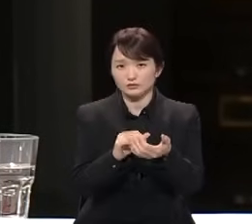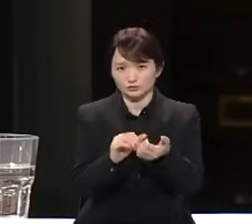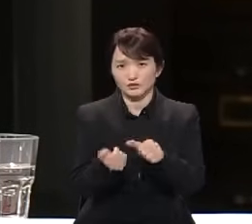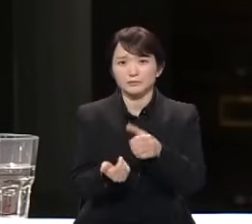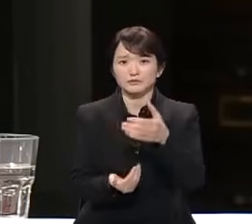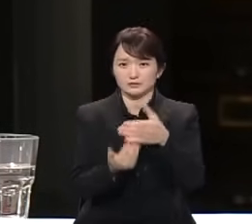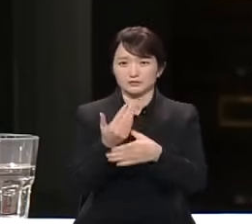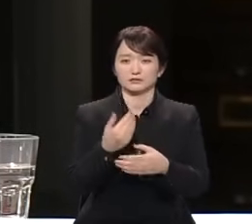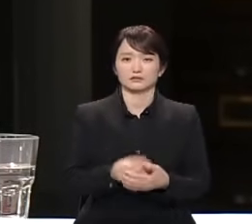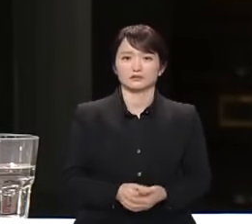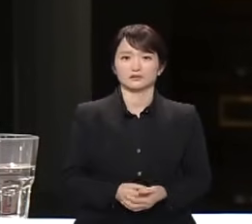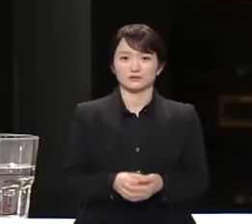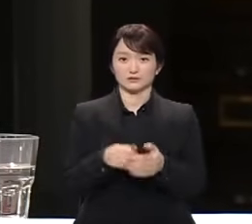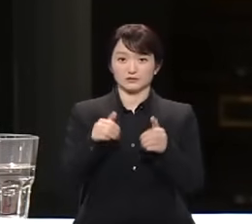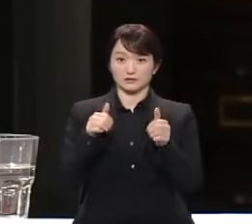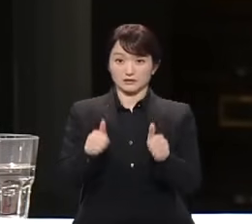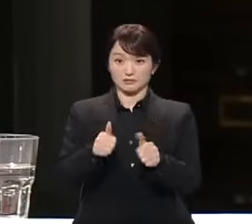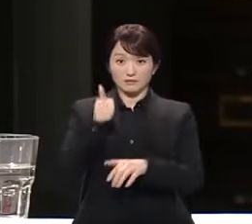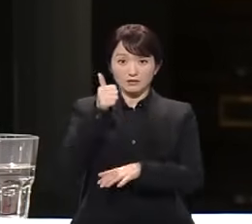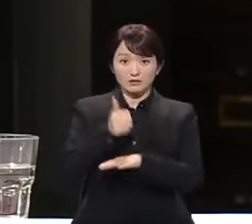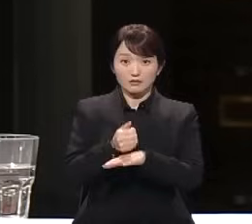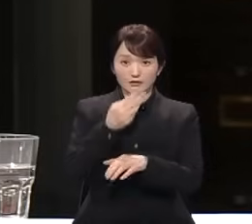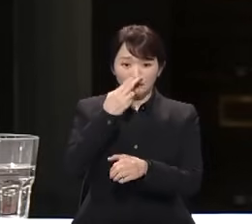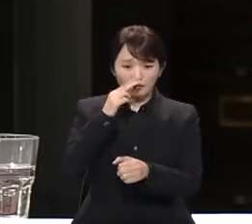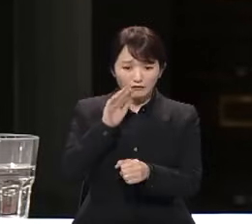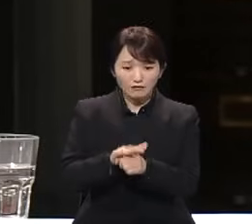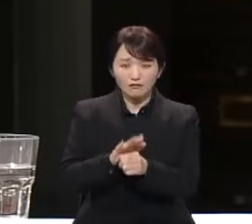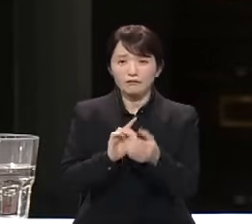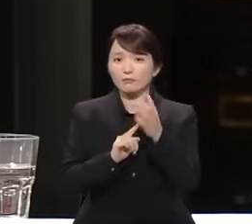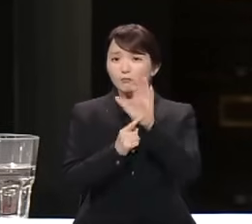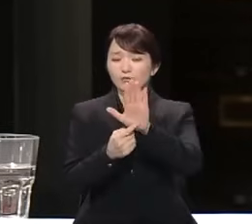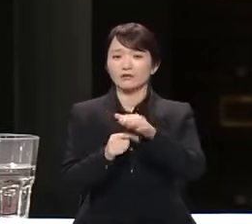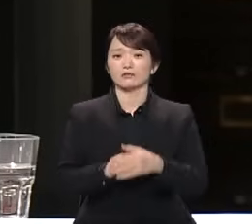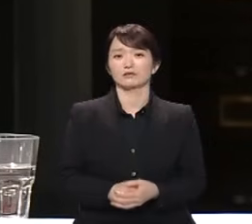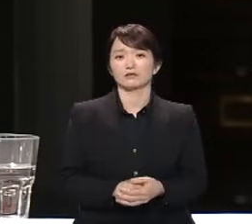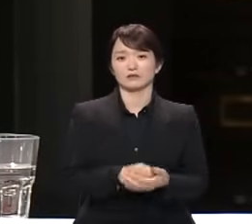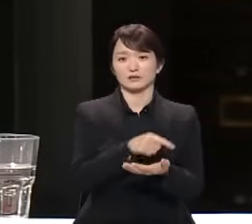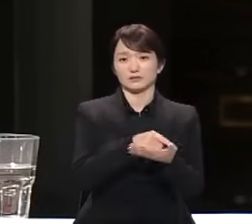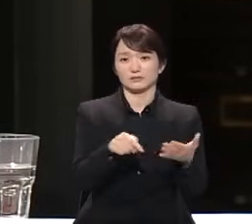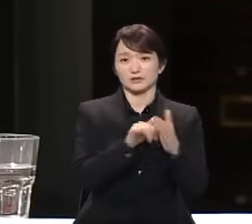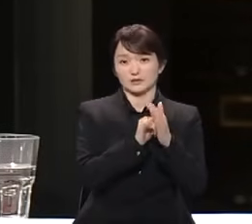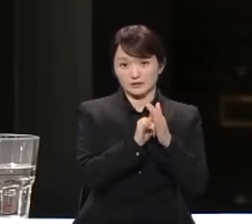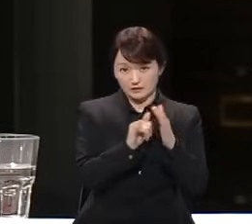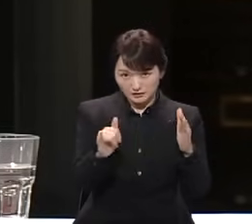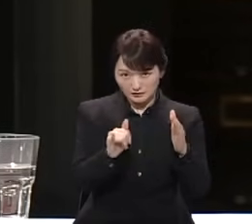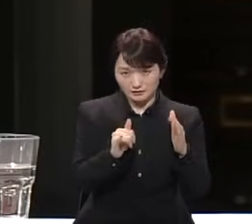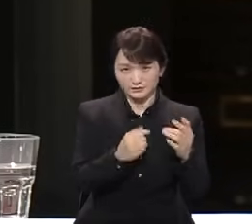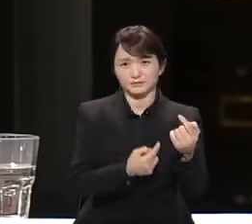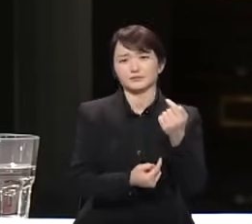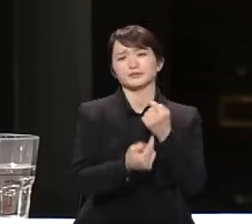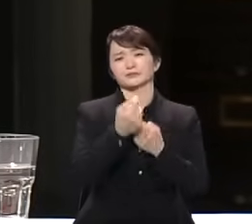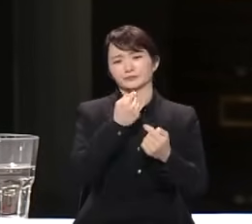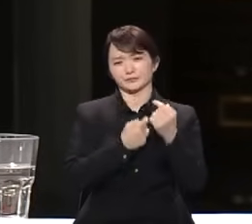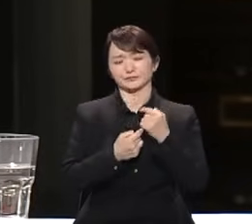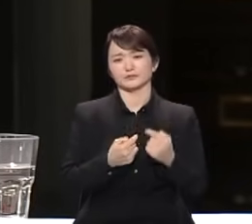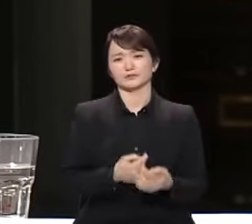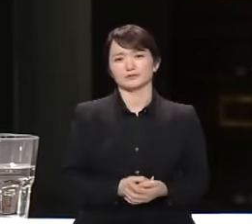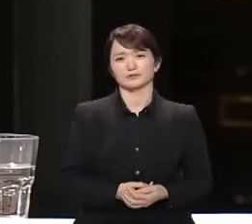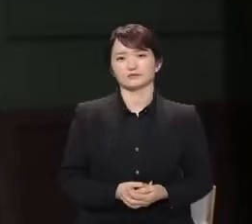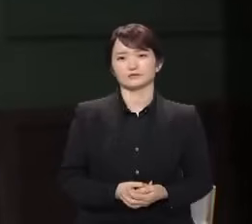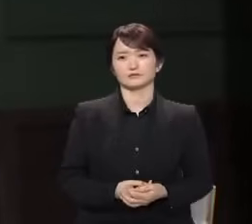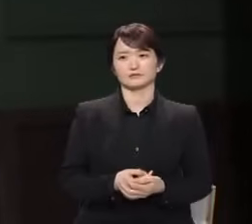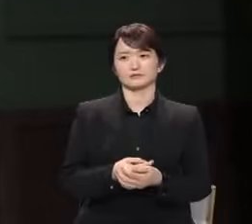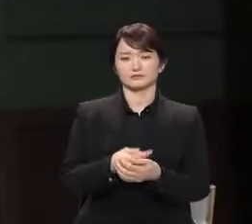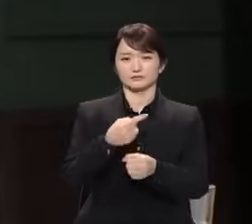사망 사건입니다. 그런데 재판 결과가 정말 어처구니 없이 나왔다면서 유족분께서 저희한테 직접 또 제보를 주셨어요. 네, 이게